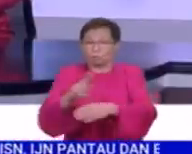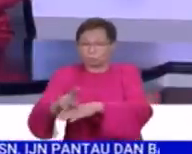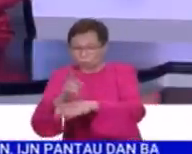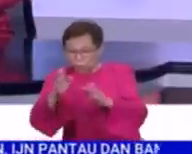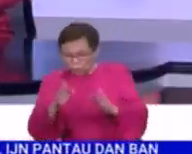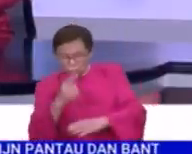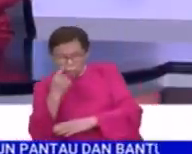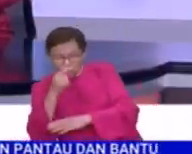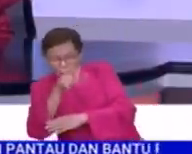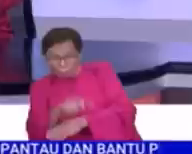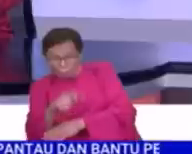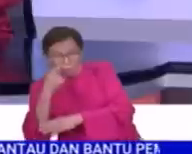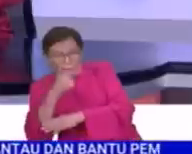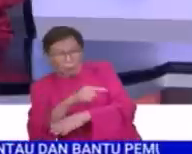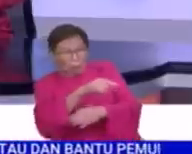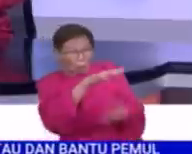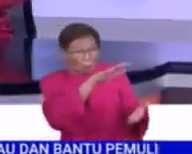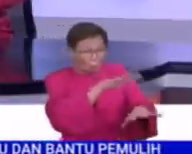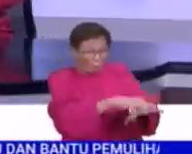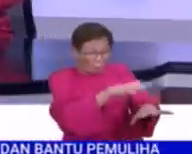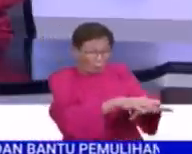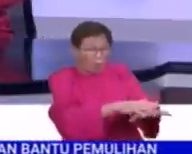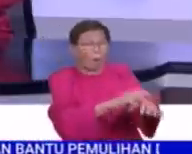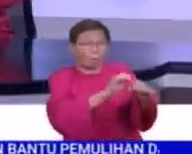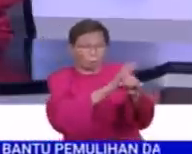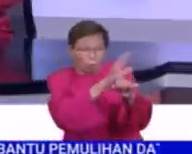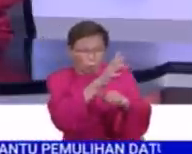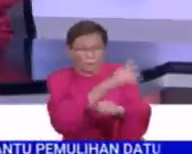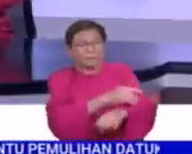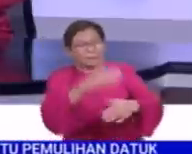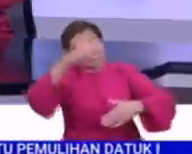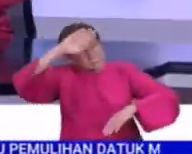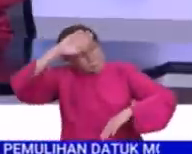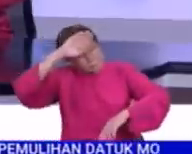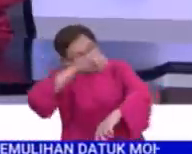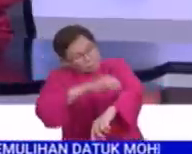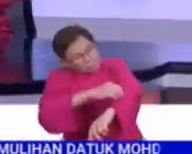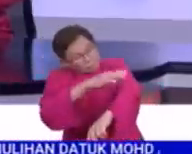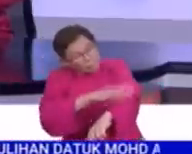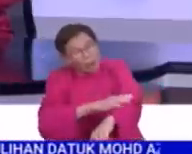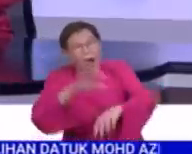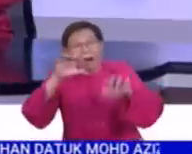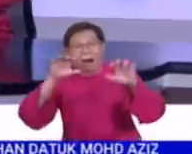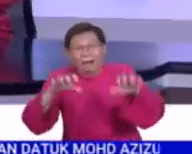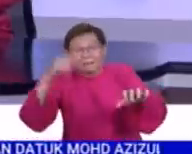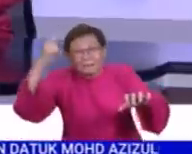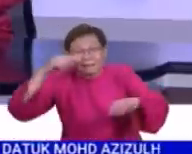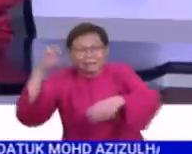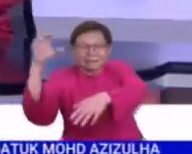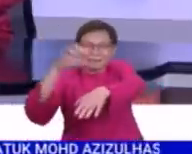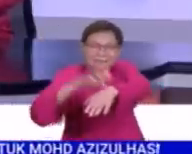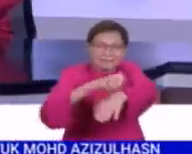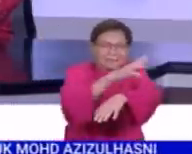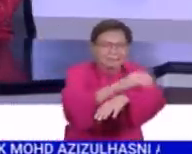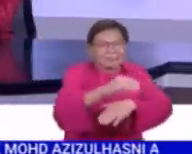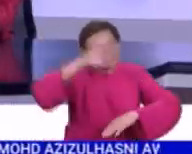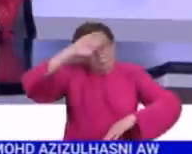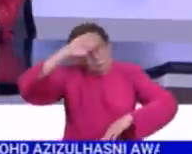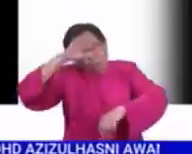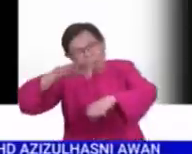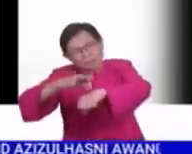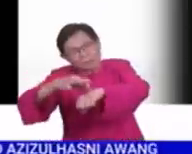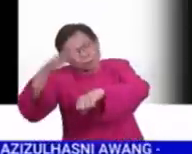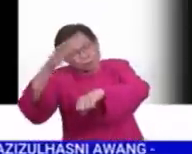titik panas penyakit selain COVID-19 seperti demam campak, rabies, HFMD dan demam dengki. Ya, sebelum